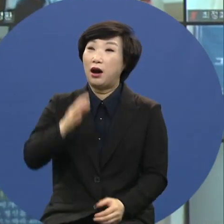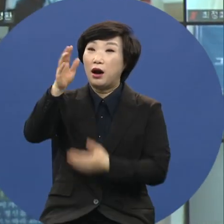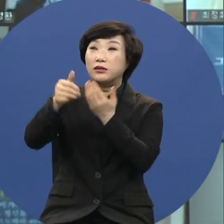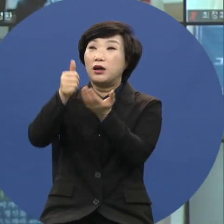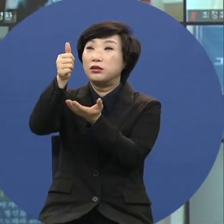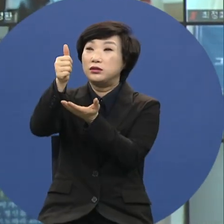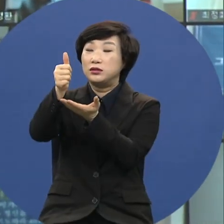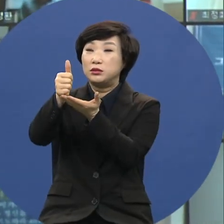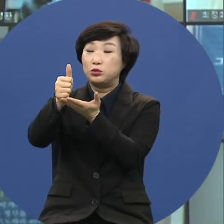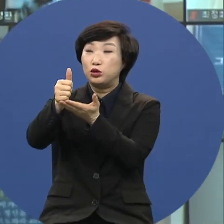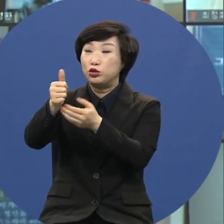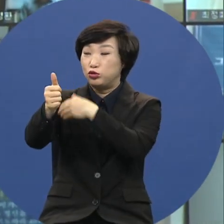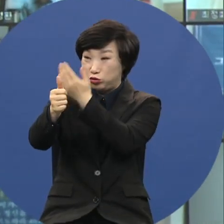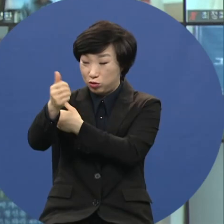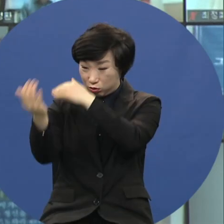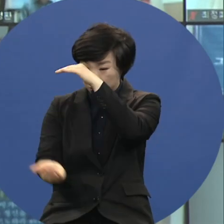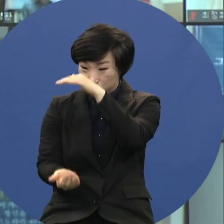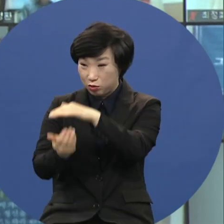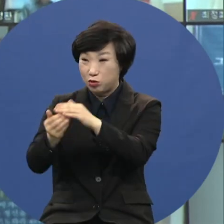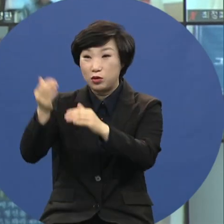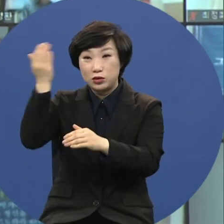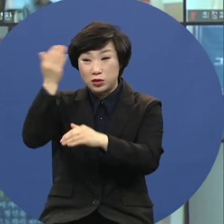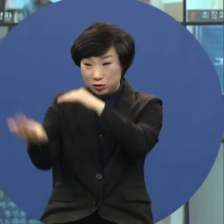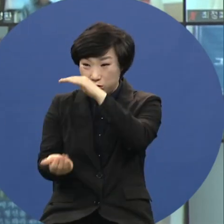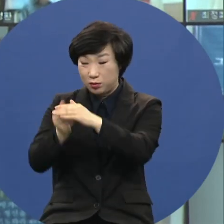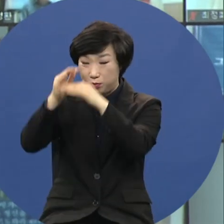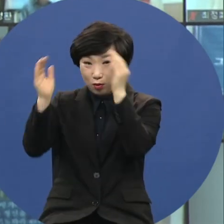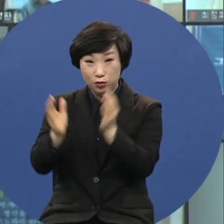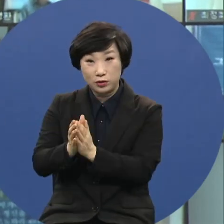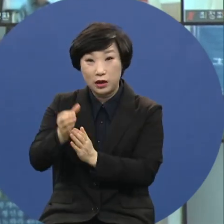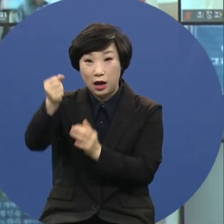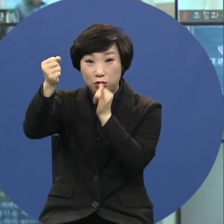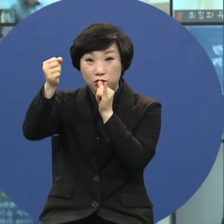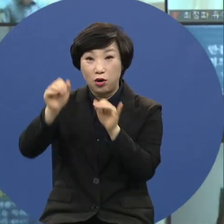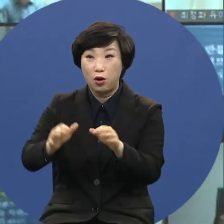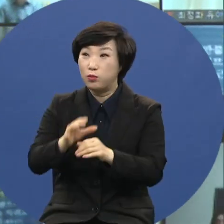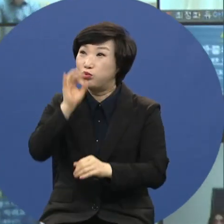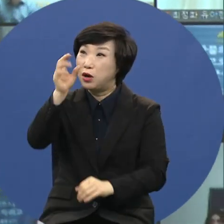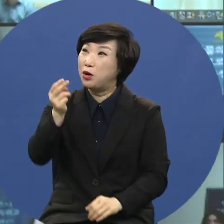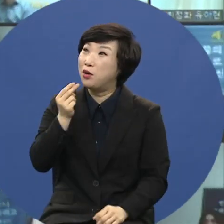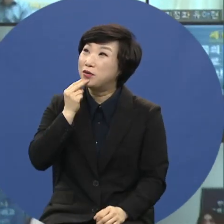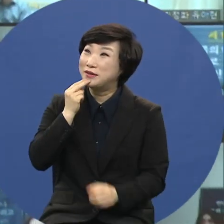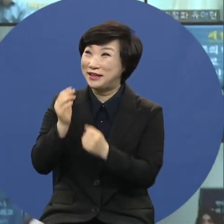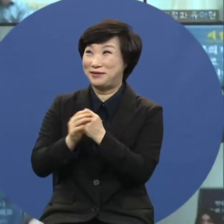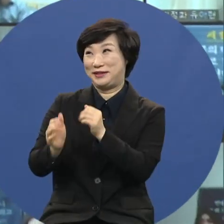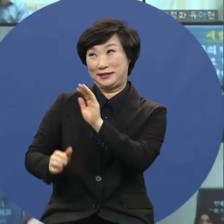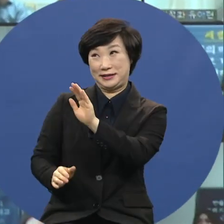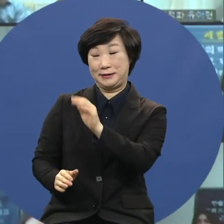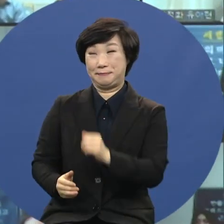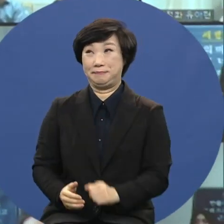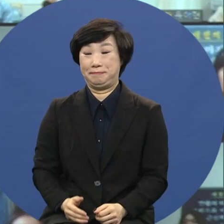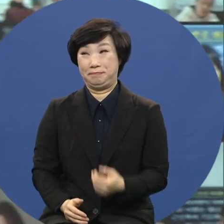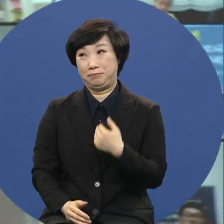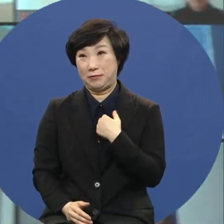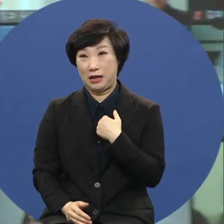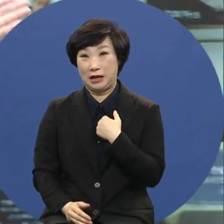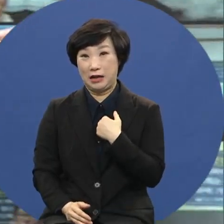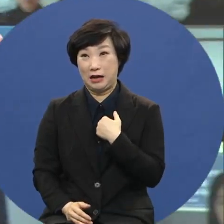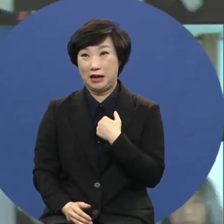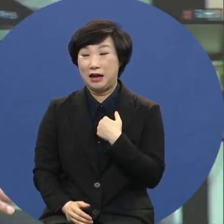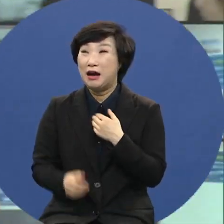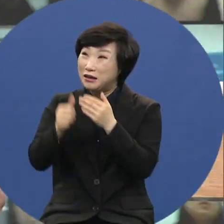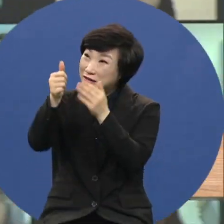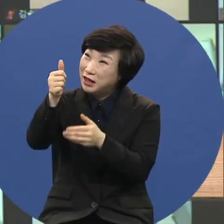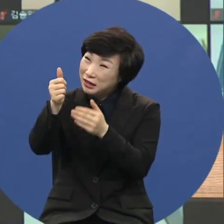하나님은 전능하시고 존재하시고 다 가지시고 못할 것이 없으시니까 내가 좀